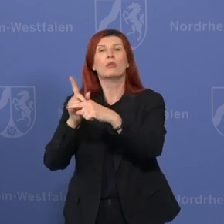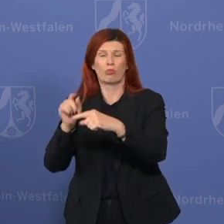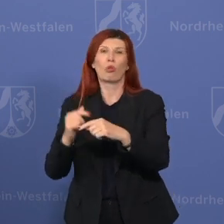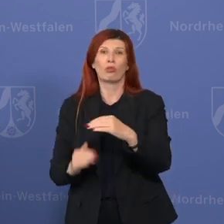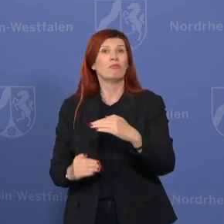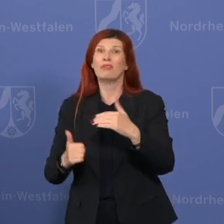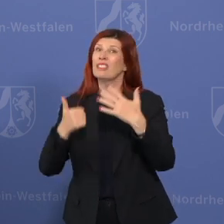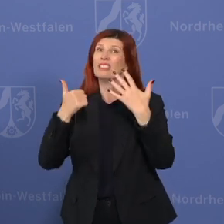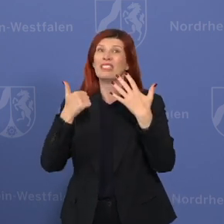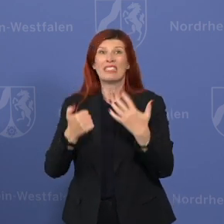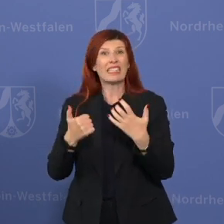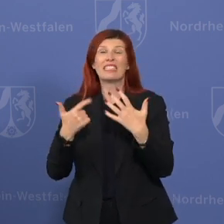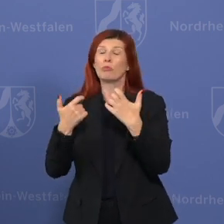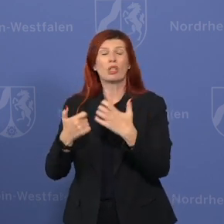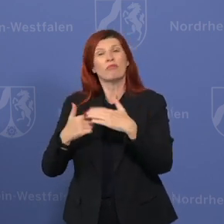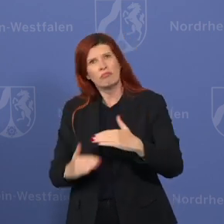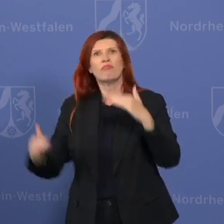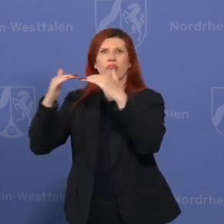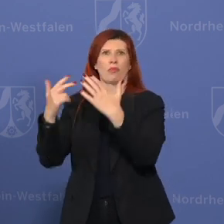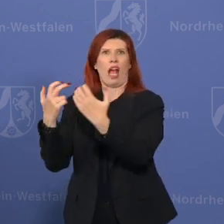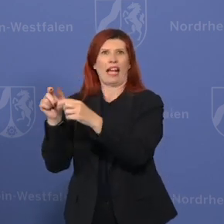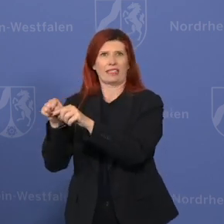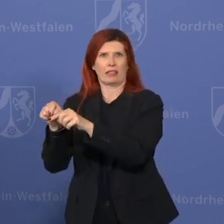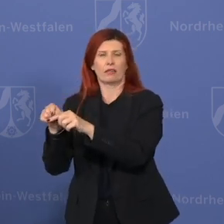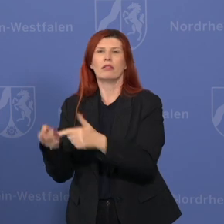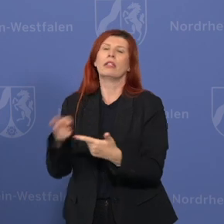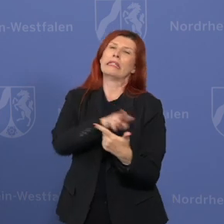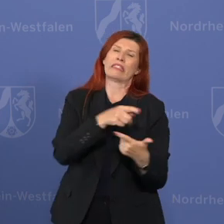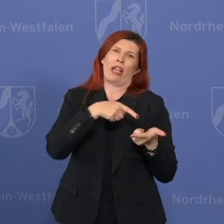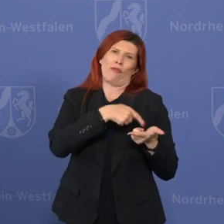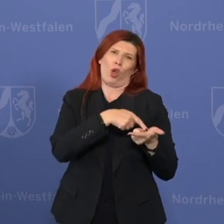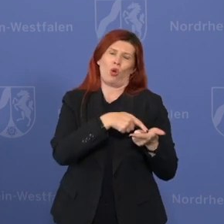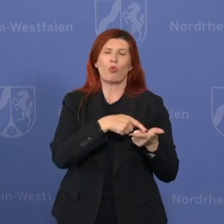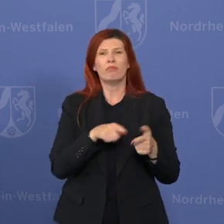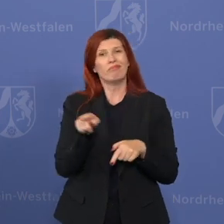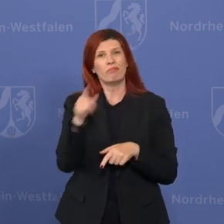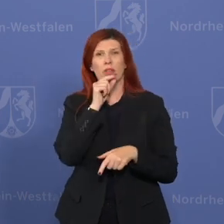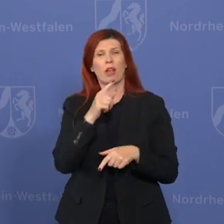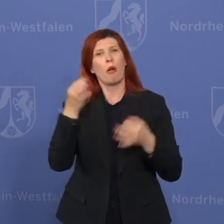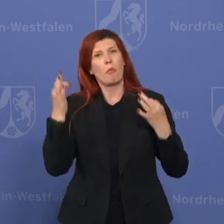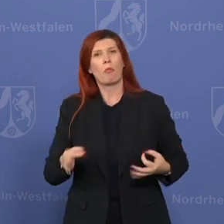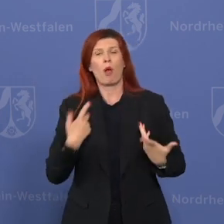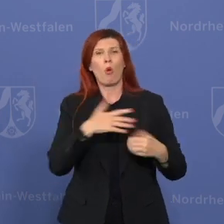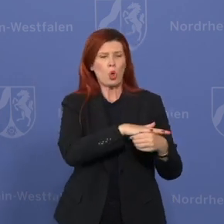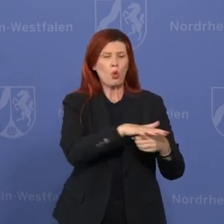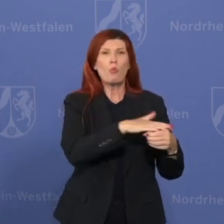bezahlen können. Und wie Sie zu der DGB-Forderung stehen, die Kommunen mit mehr Geld statt nur mit Krediten zu